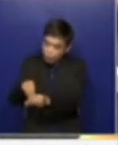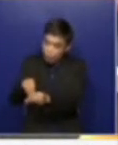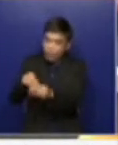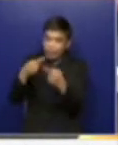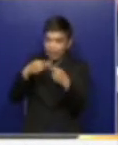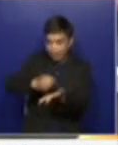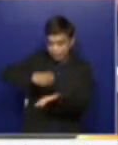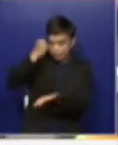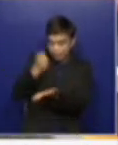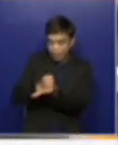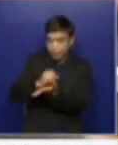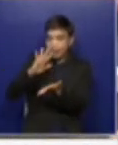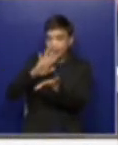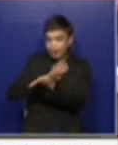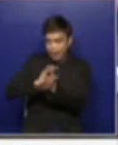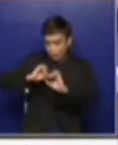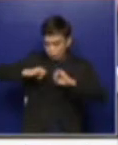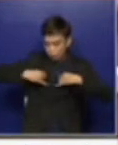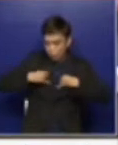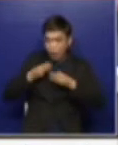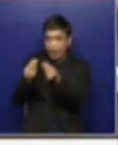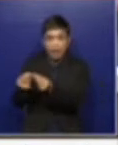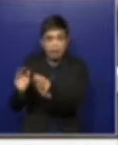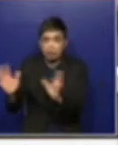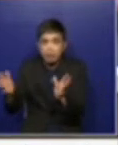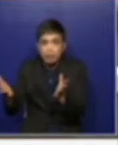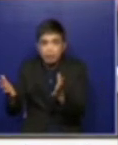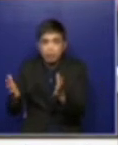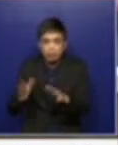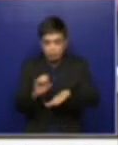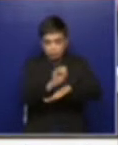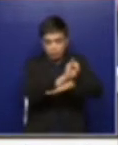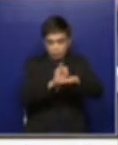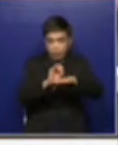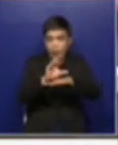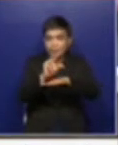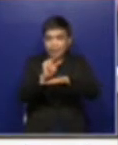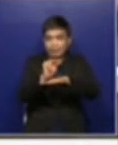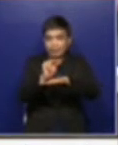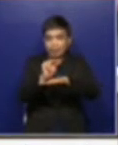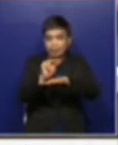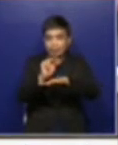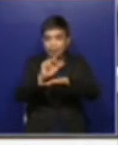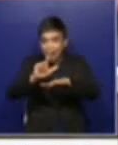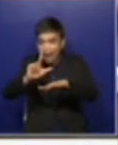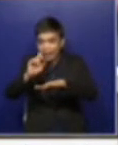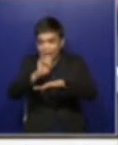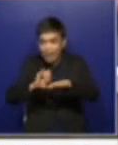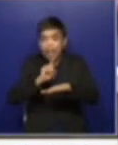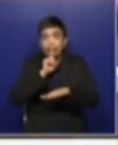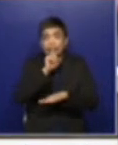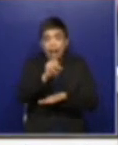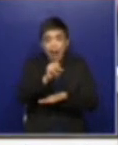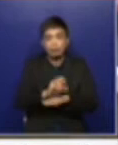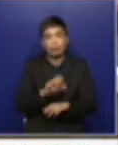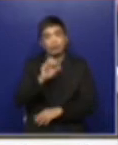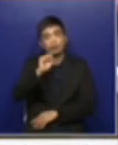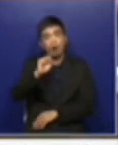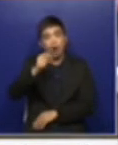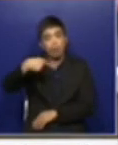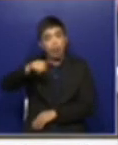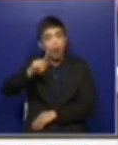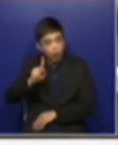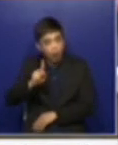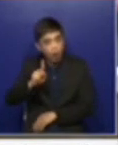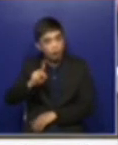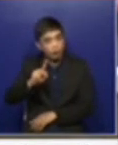านรู้ว่าสปก.นี่30กว่าล้านไร่นี่มันเป็นสปก.อยู่หรือเปล่าเป็นเมืองไปหมดแล้วแล้วเมื่อ